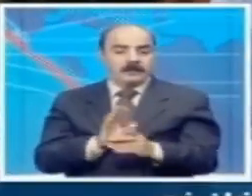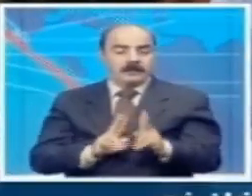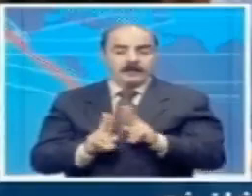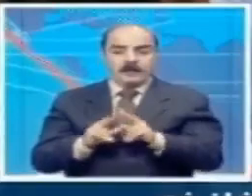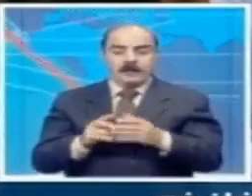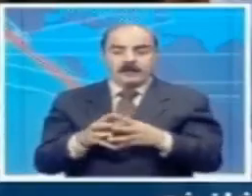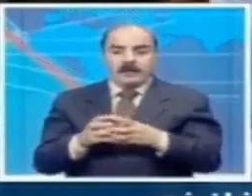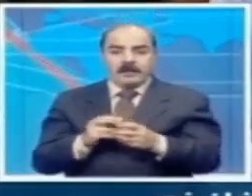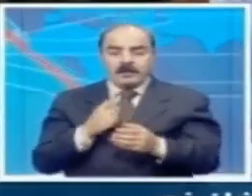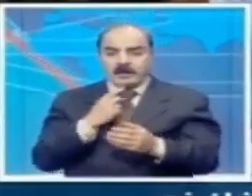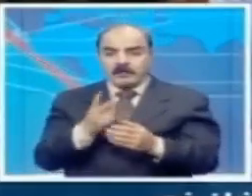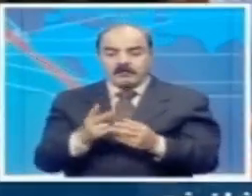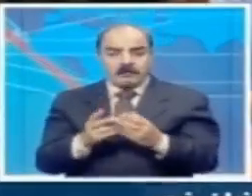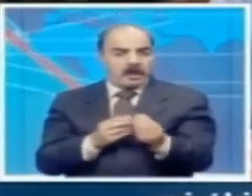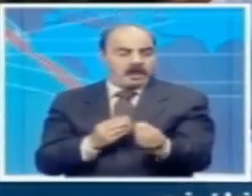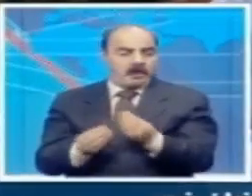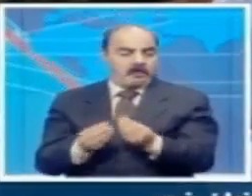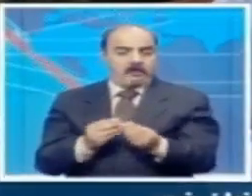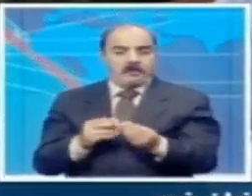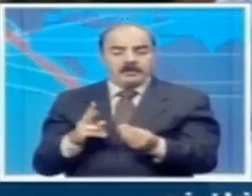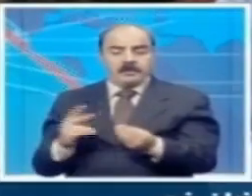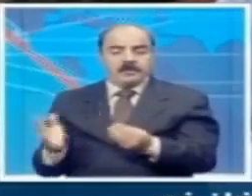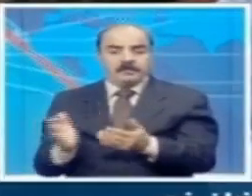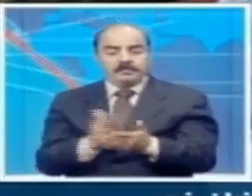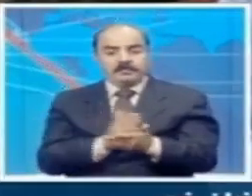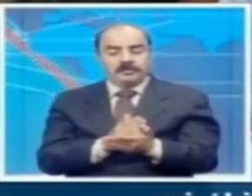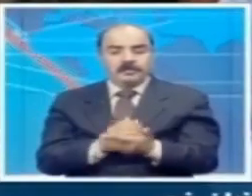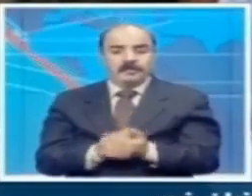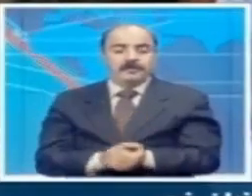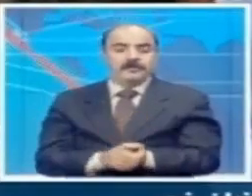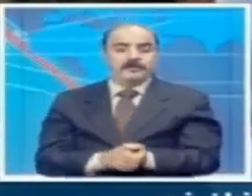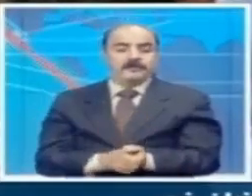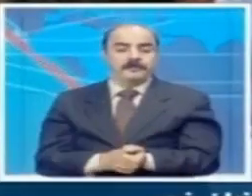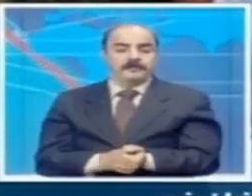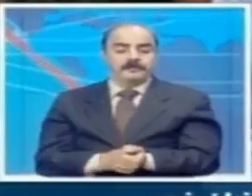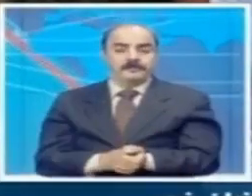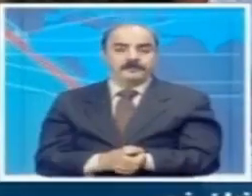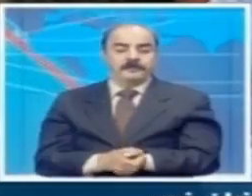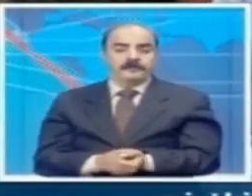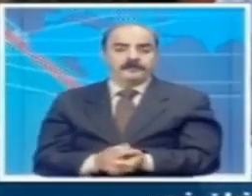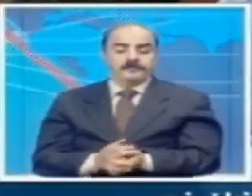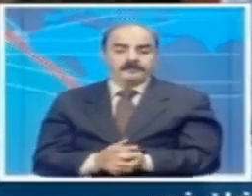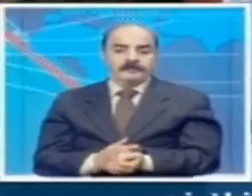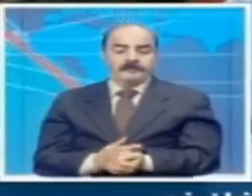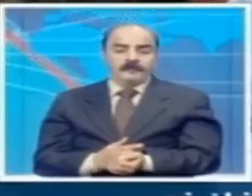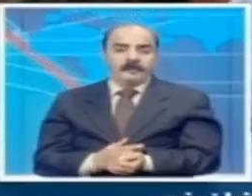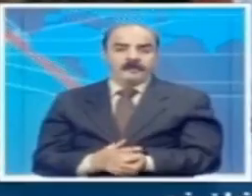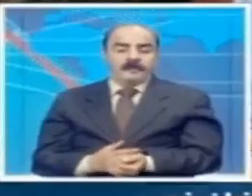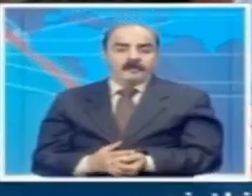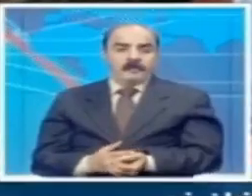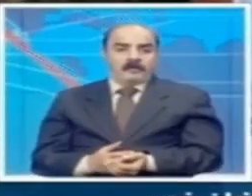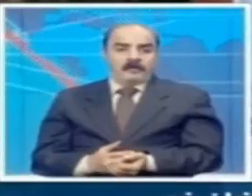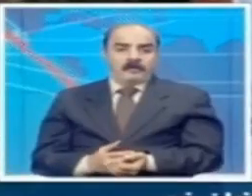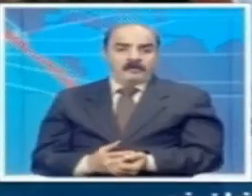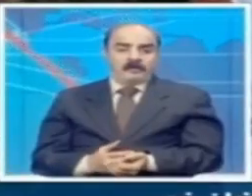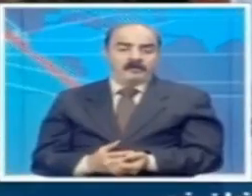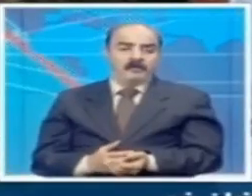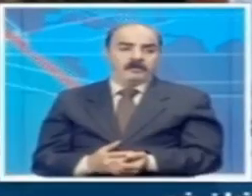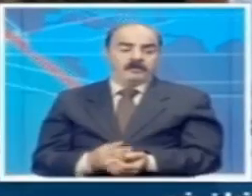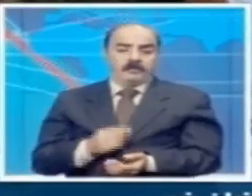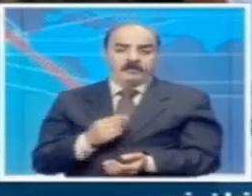وهنا معرض مستمر من يوم 17/2 لما فتحناه مع معالي الوزير ومعالي المحافظ لحد ان شاء الله طوال